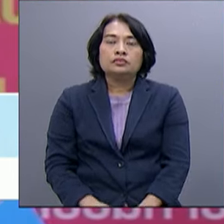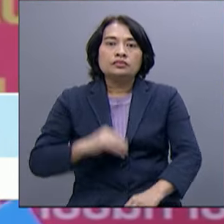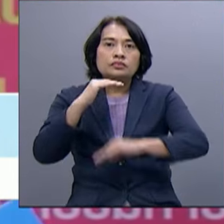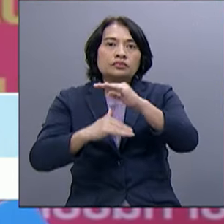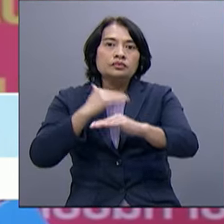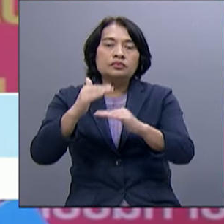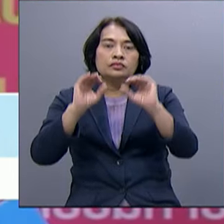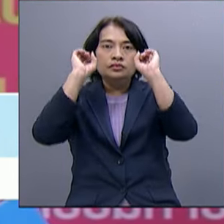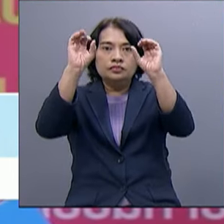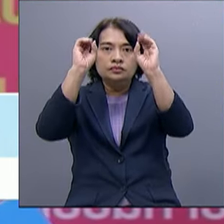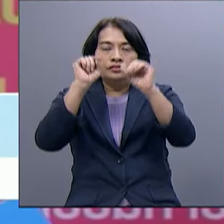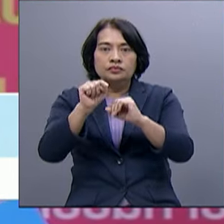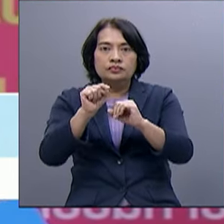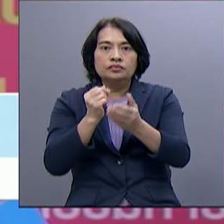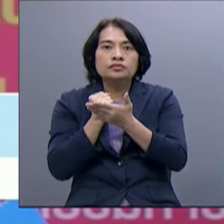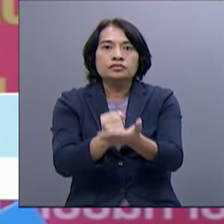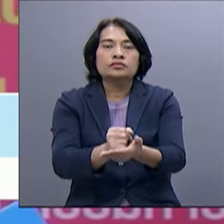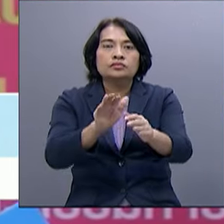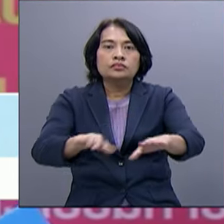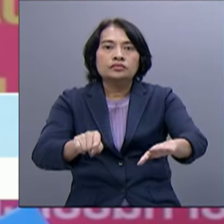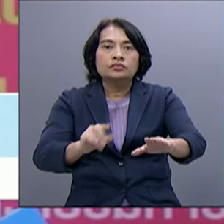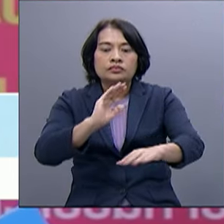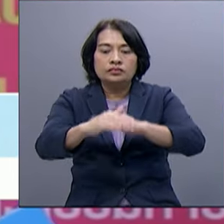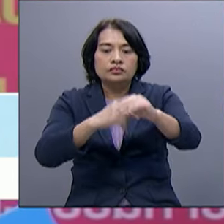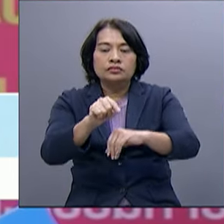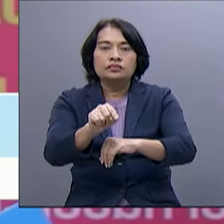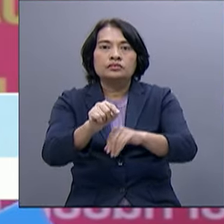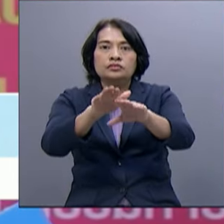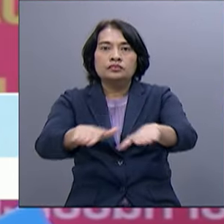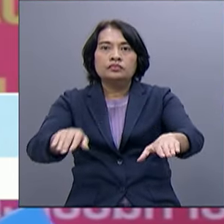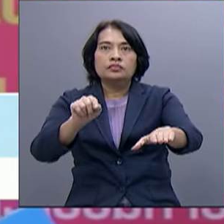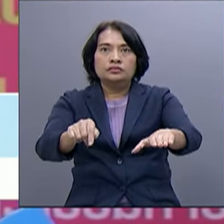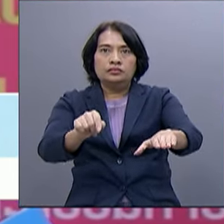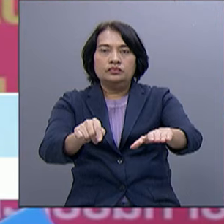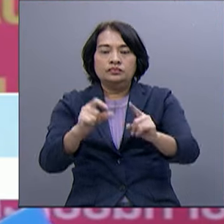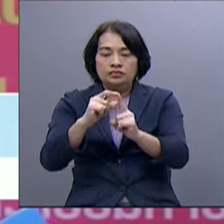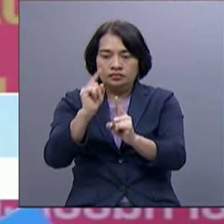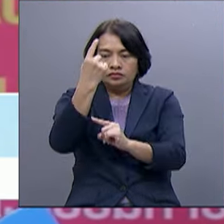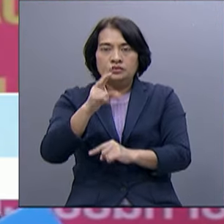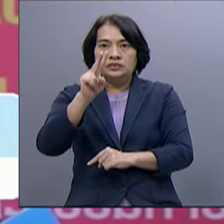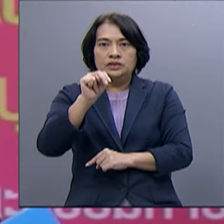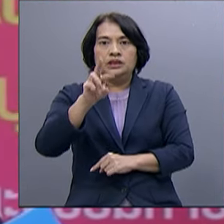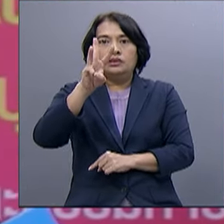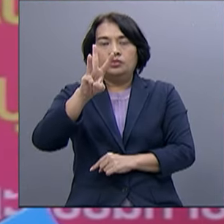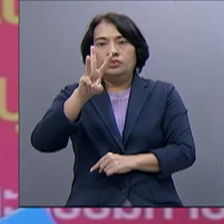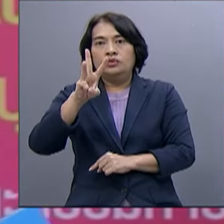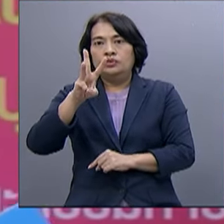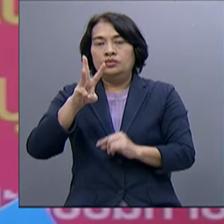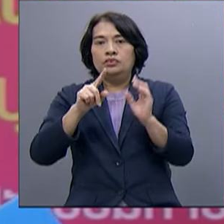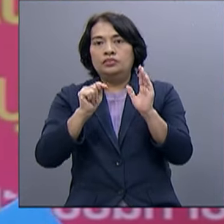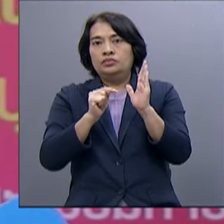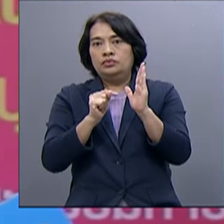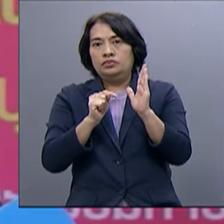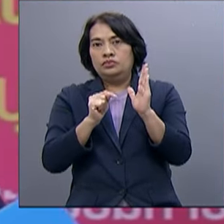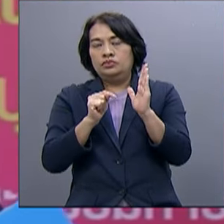จะให้ไปพัฒนาเด็กโดยเฉพาะคำว่านวัตกรสำหรับเด็กๆเนี่ยมันเป็นคำที่ใหม่ซึ่งคุณครูมุ่งมั่นแน่นอนว่าจะต้องท